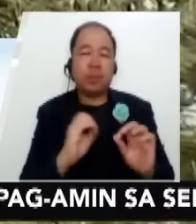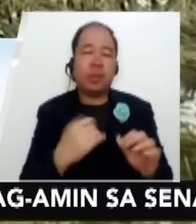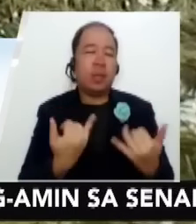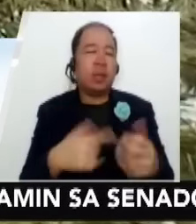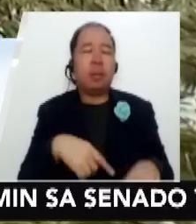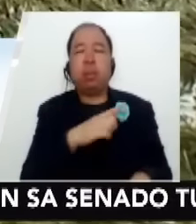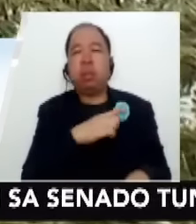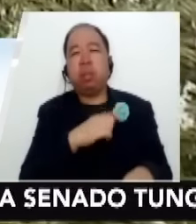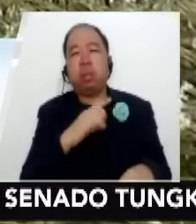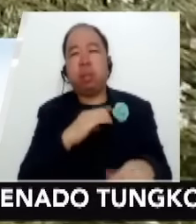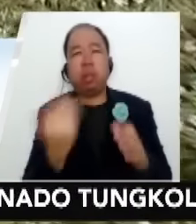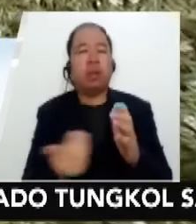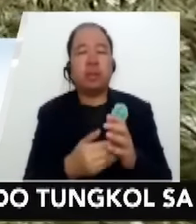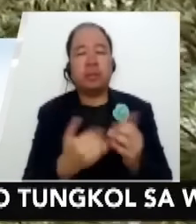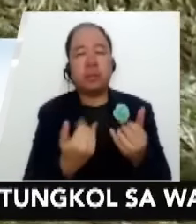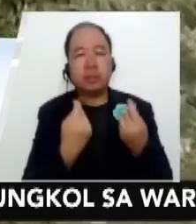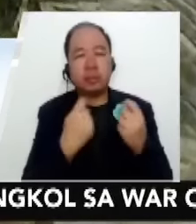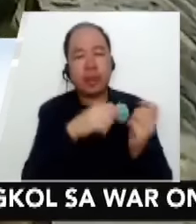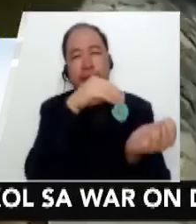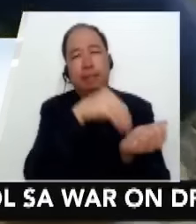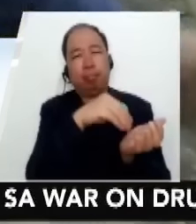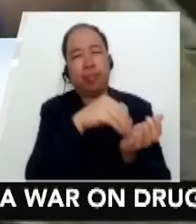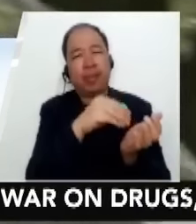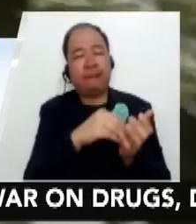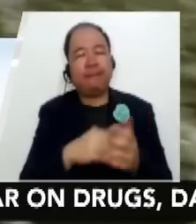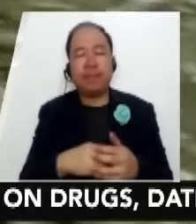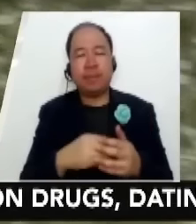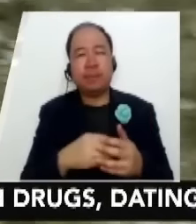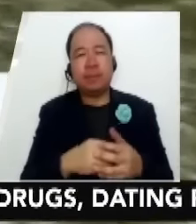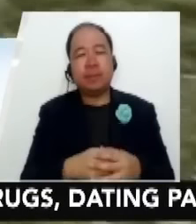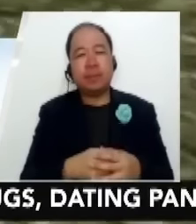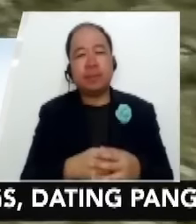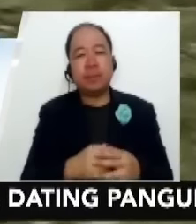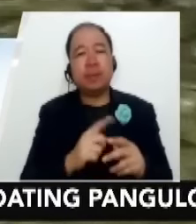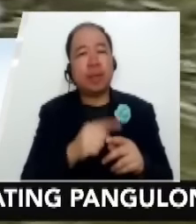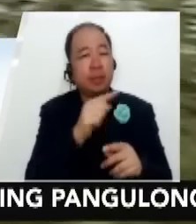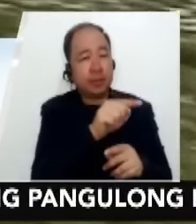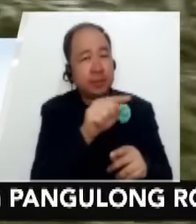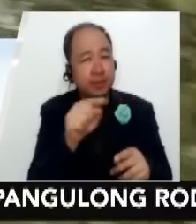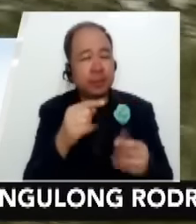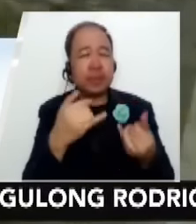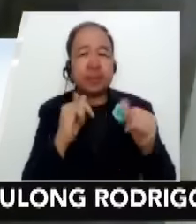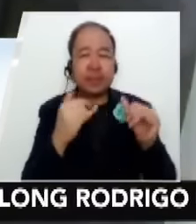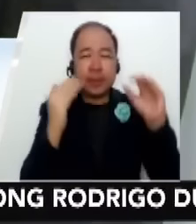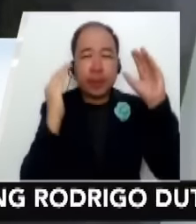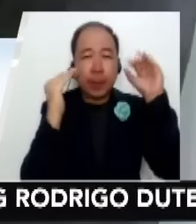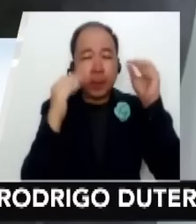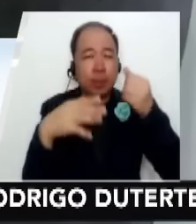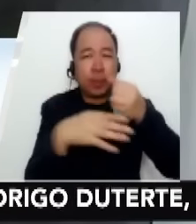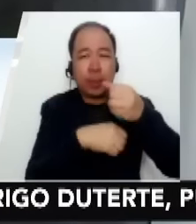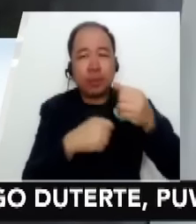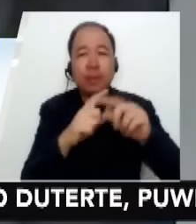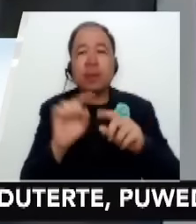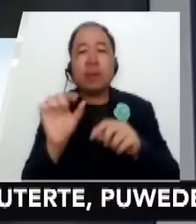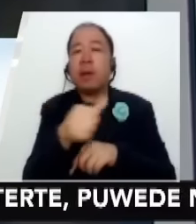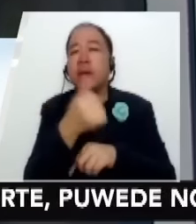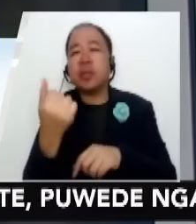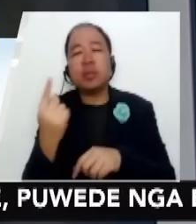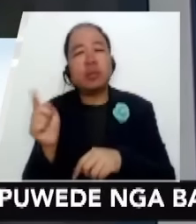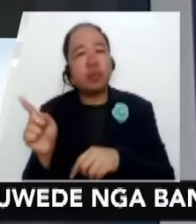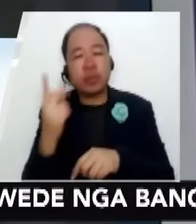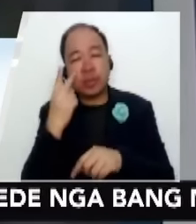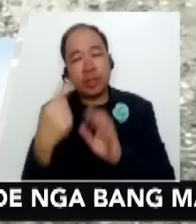Subukan ulit umutang pagbuka na, maani lahat. Pero kung sila may munting pag-asa ng aanihin, ang iba gaya ni Adeliza,